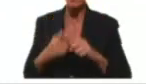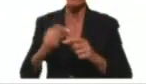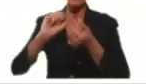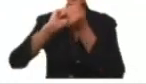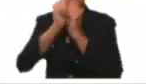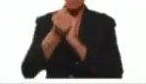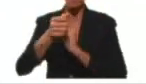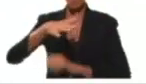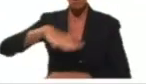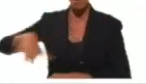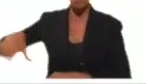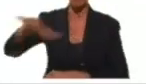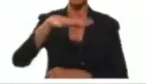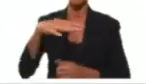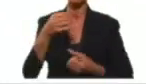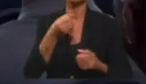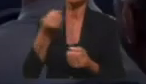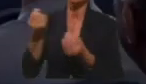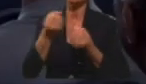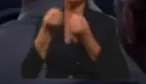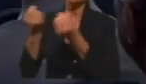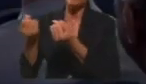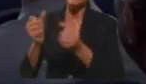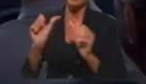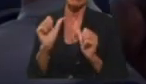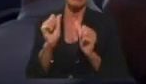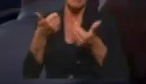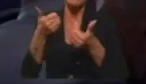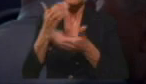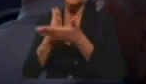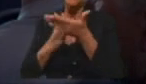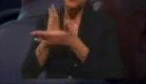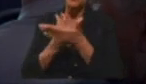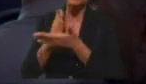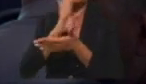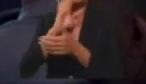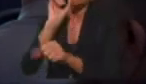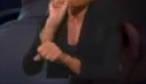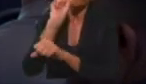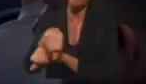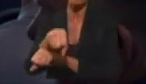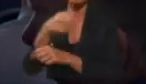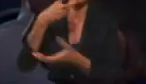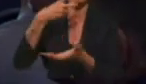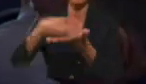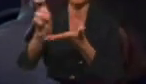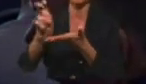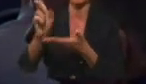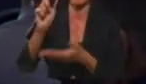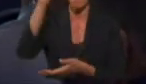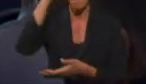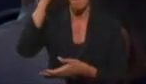obszarze mobilności, tak, żeby mogły one służyć niwelowaniu wykluczenia